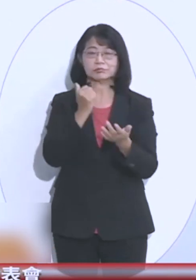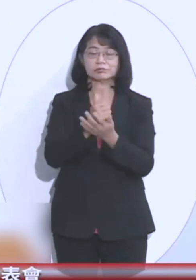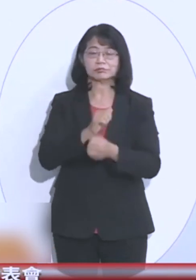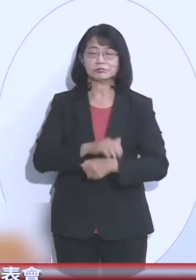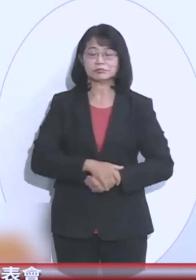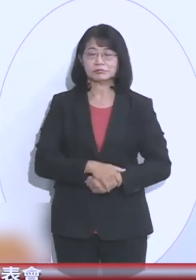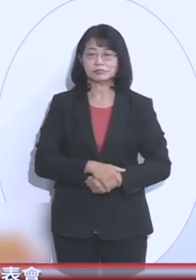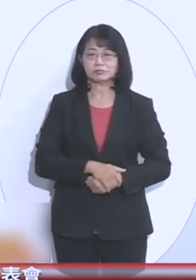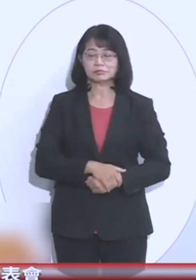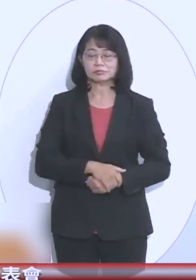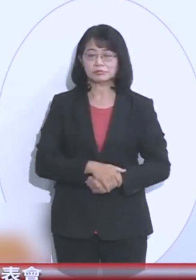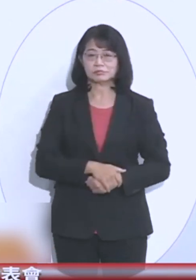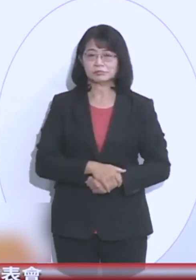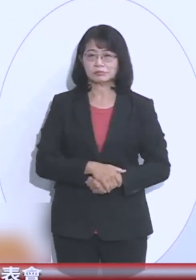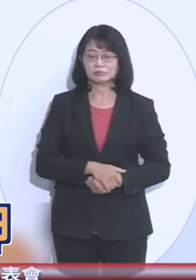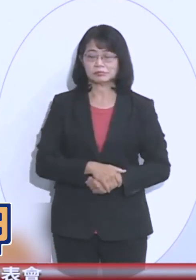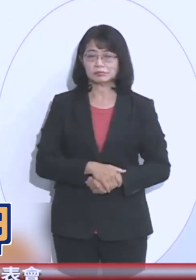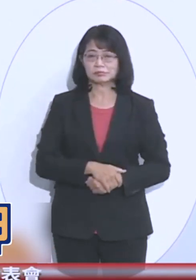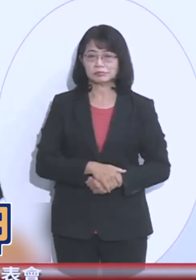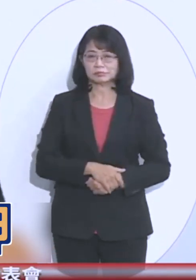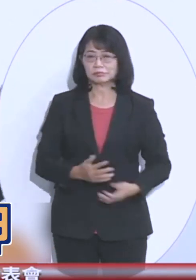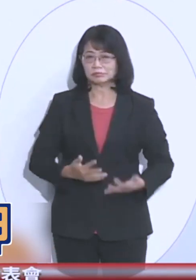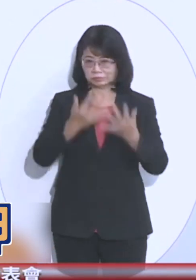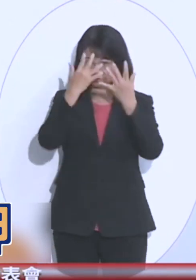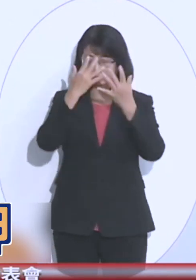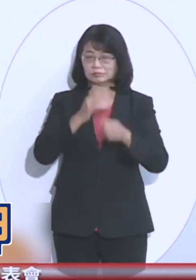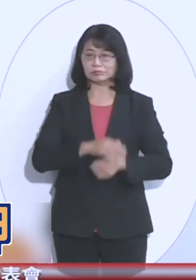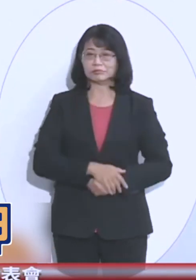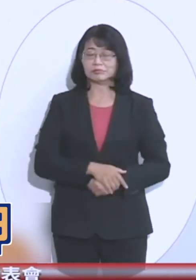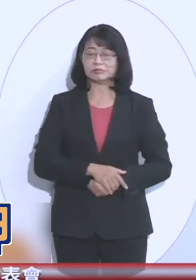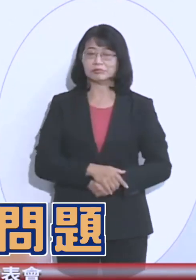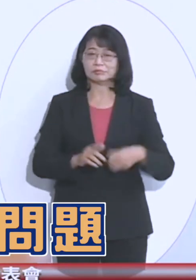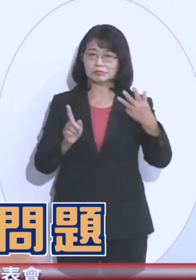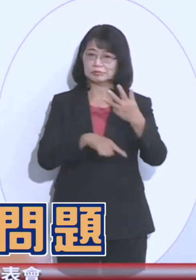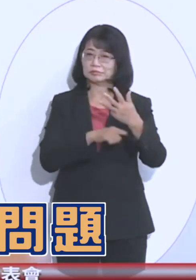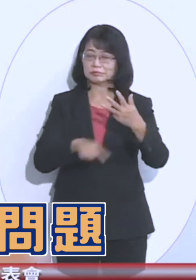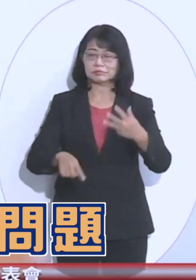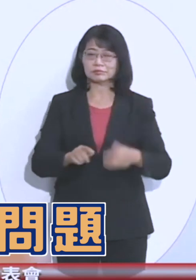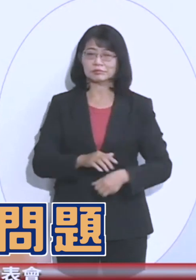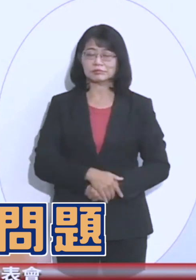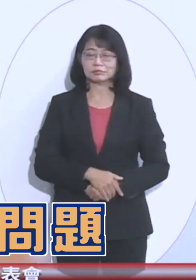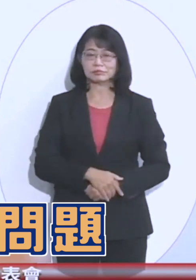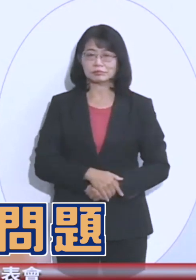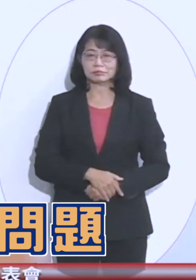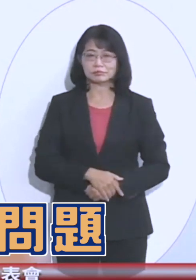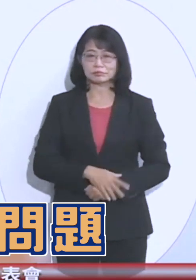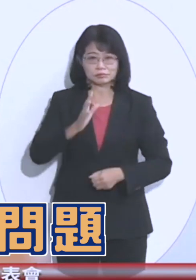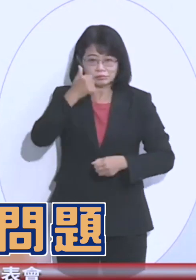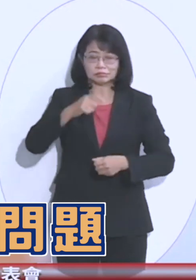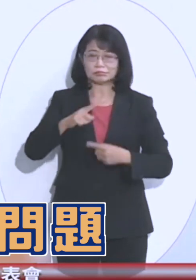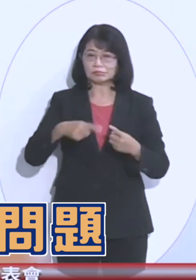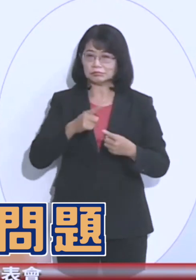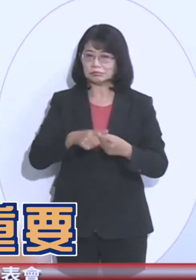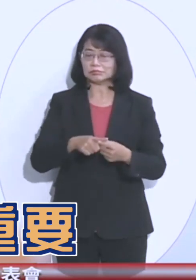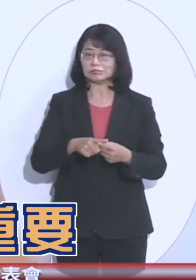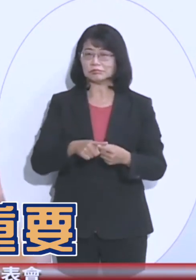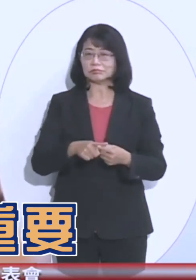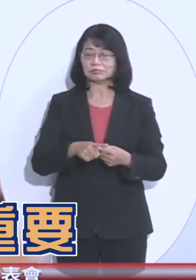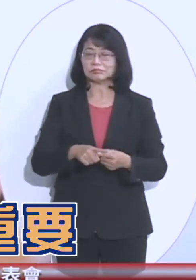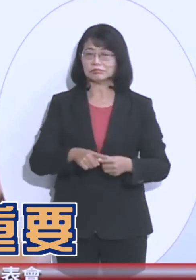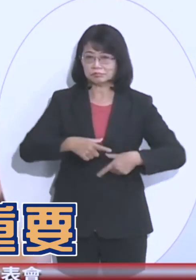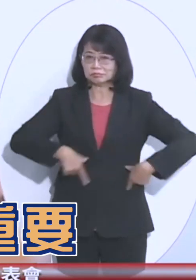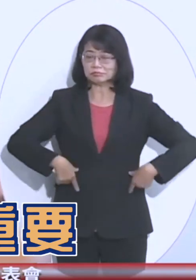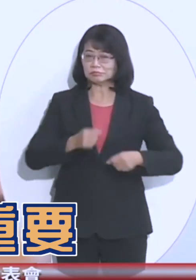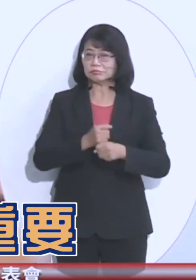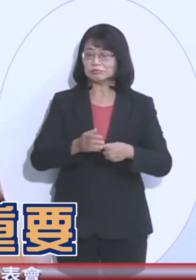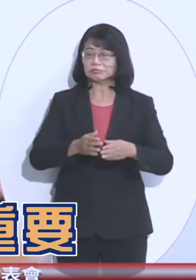行车执押，八个拢总收押，这就是首长的态度问题。治安是